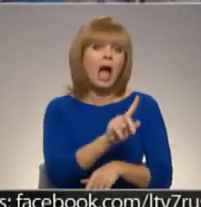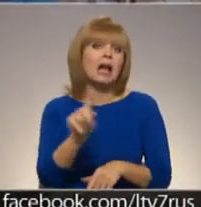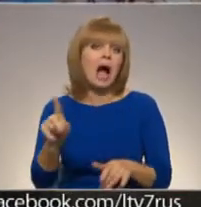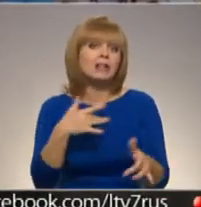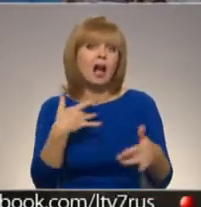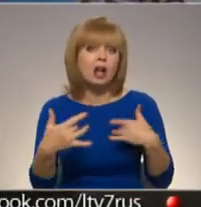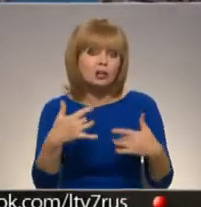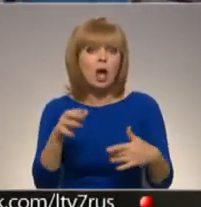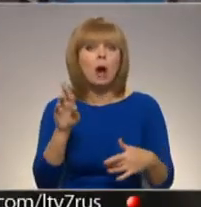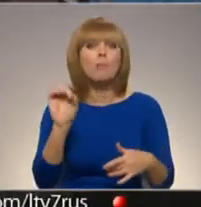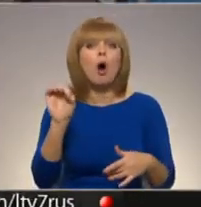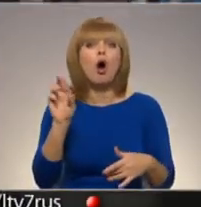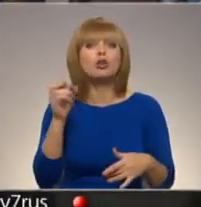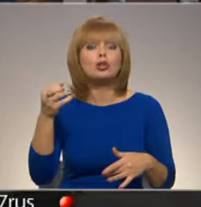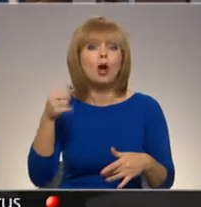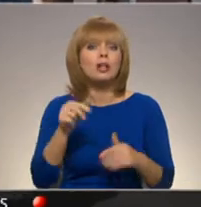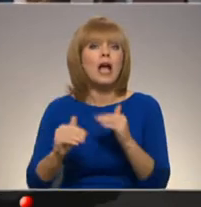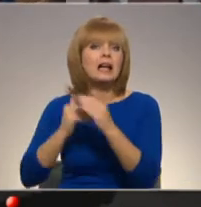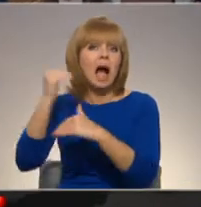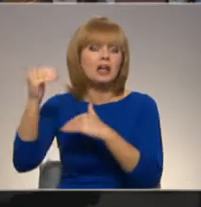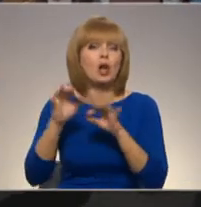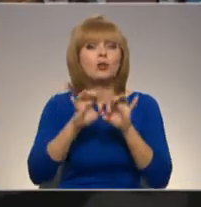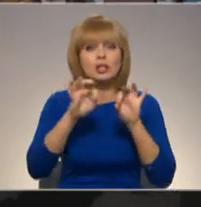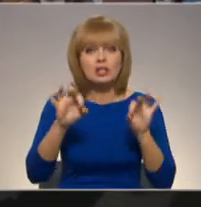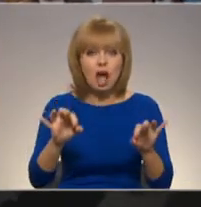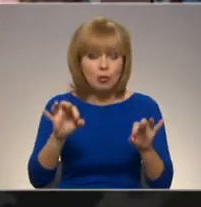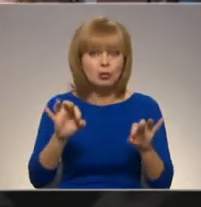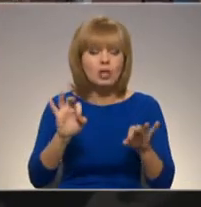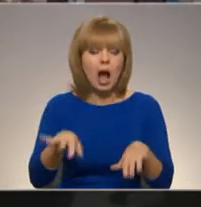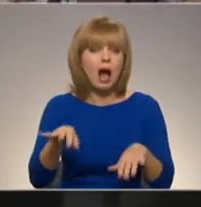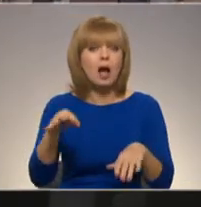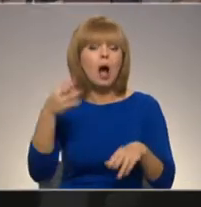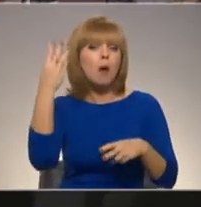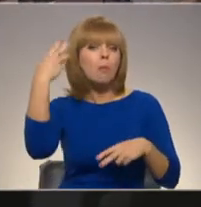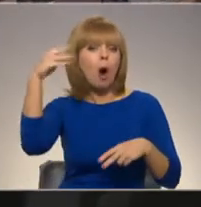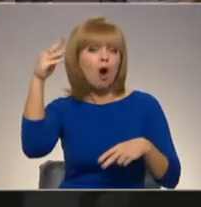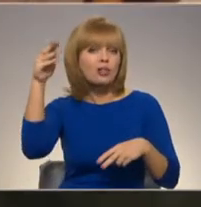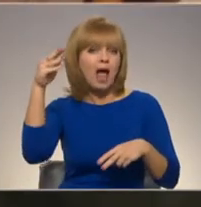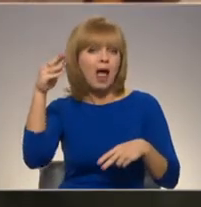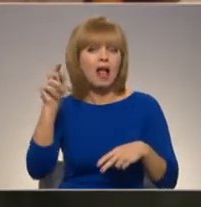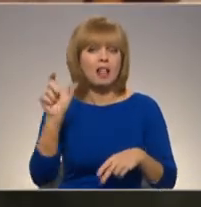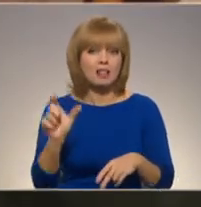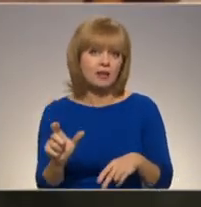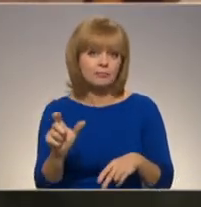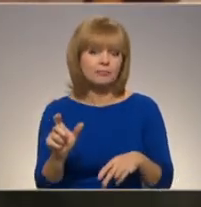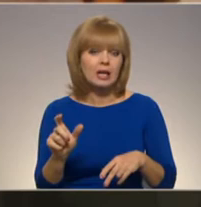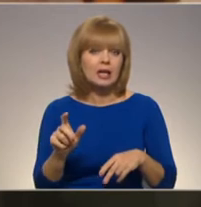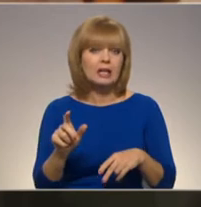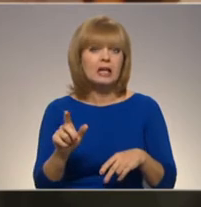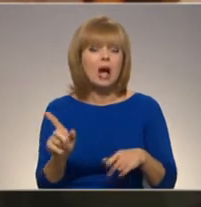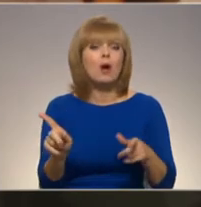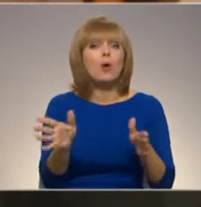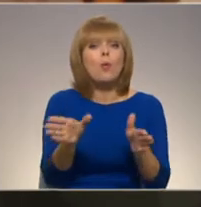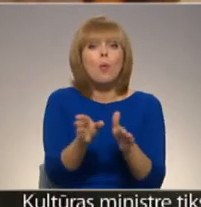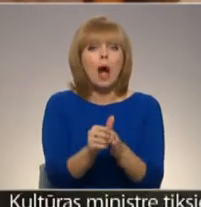ieskaitot Marilyn Monroe, karjeru bija sākusi kā pin-up modele. Tur tas tā sadar kopā. Tā Agata